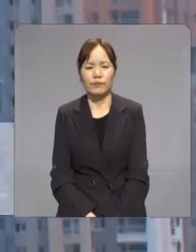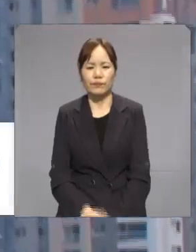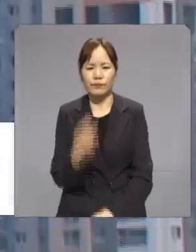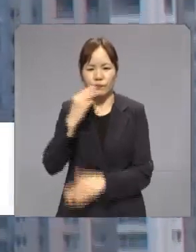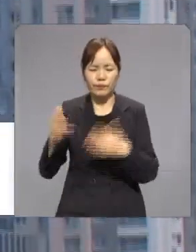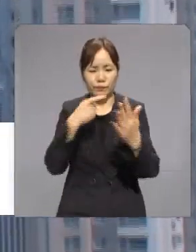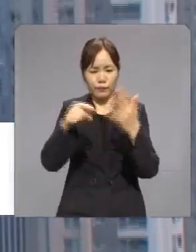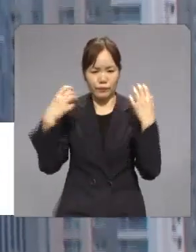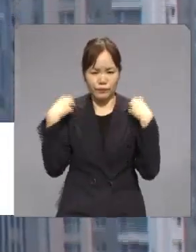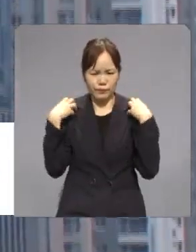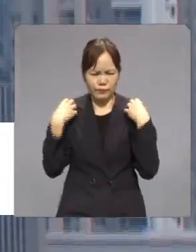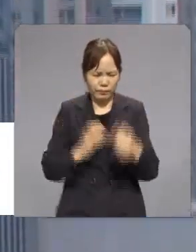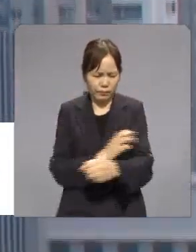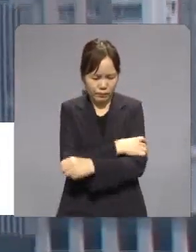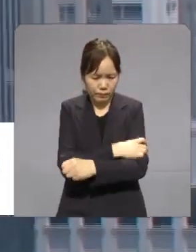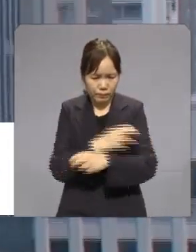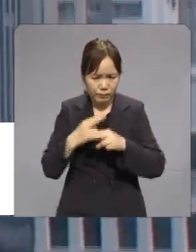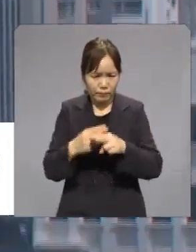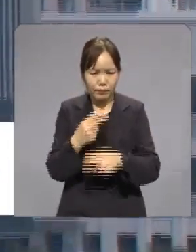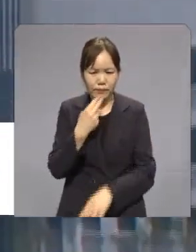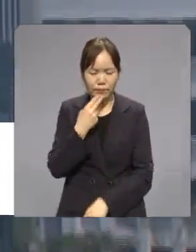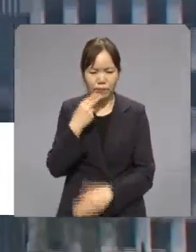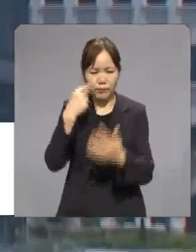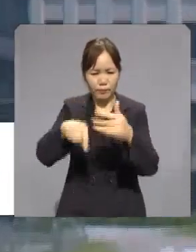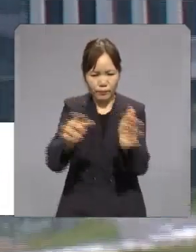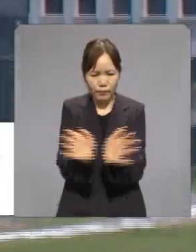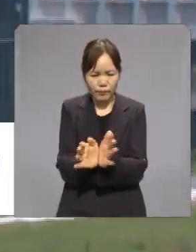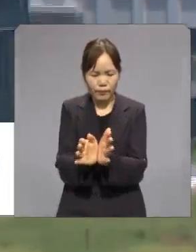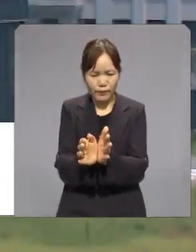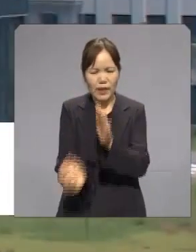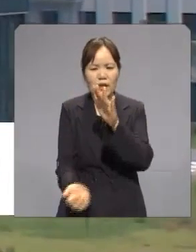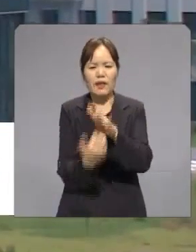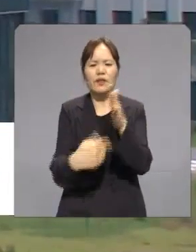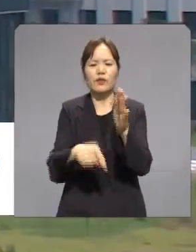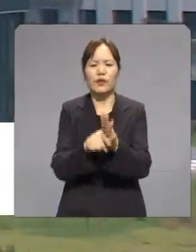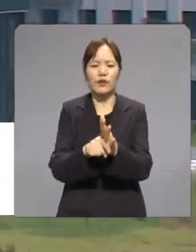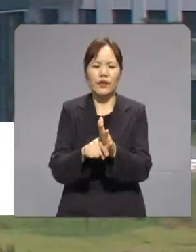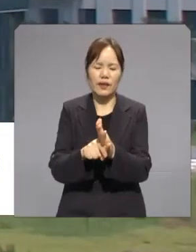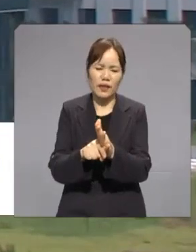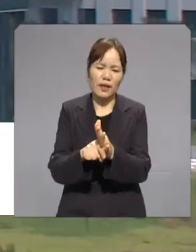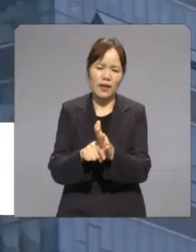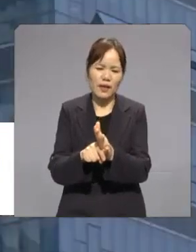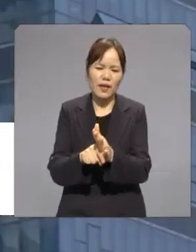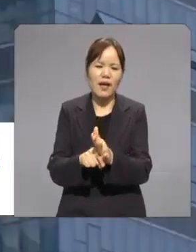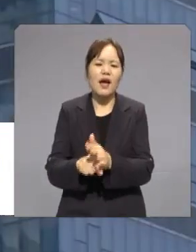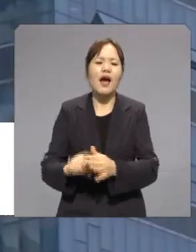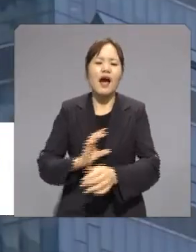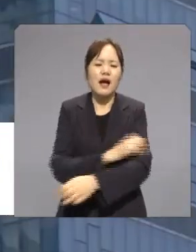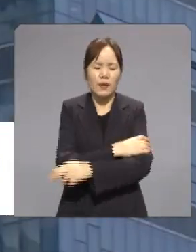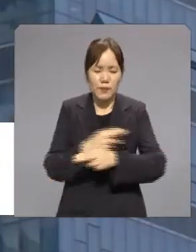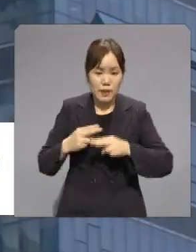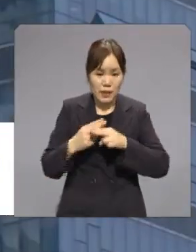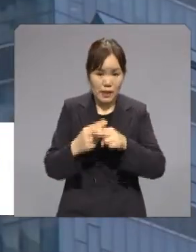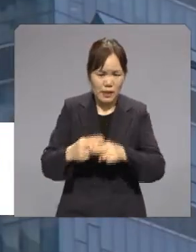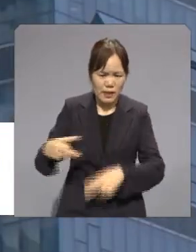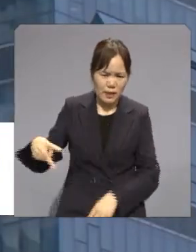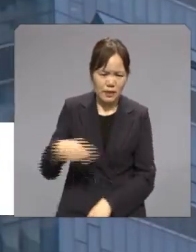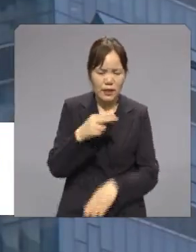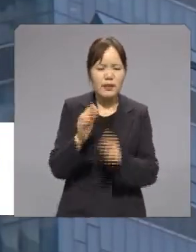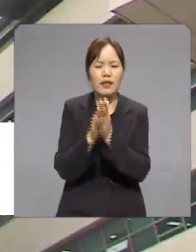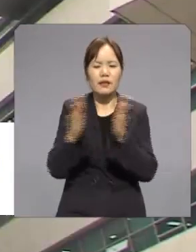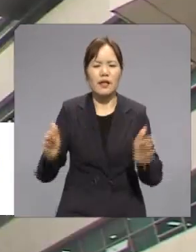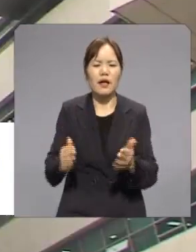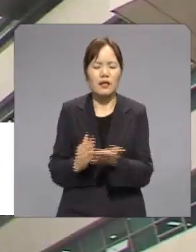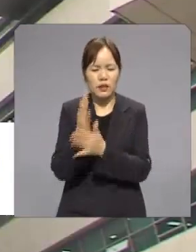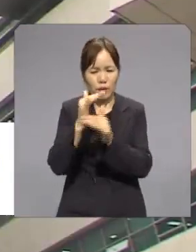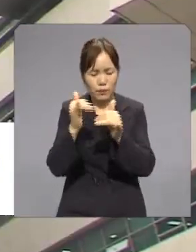경기도 교육청이 갑질 없는 교육 공동체 실현을 위해 갑질 근절 대책을 시행합니다 갑질 신고시 전문 상담사가